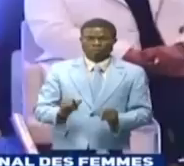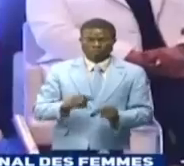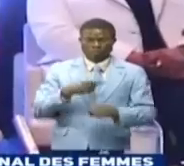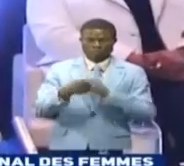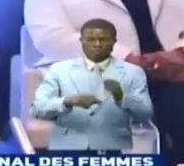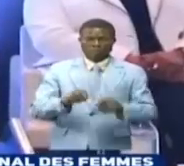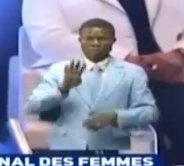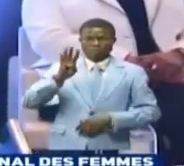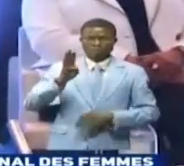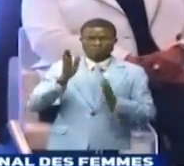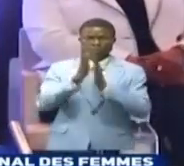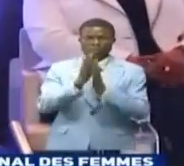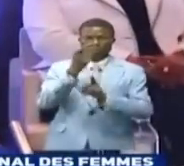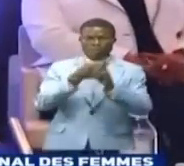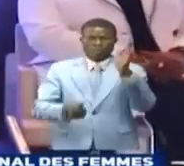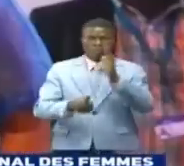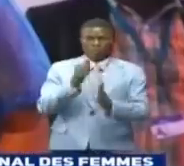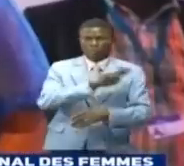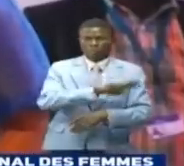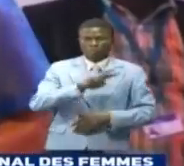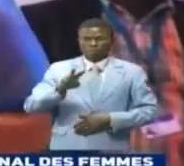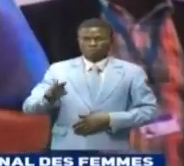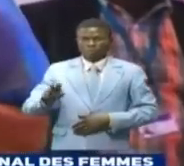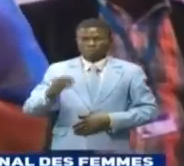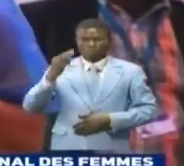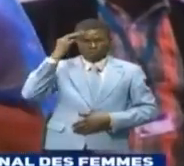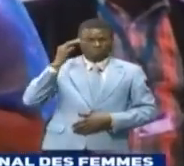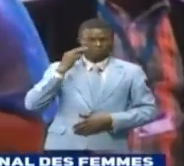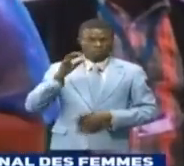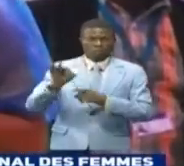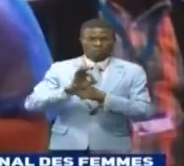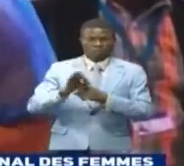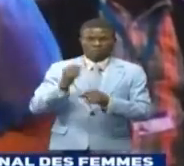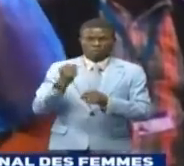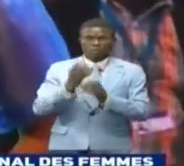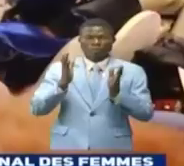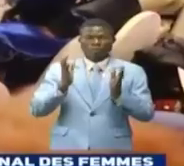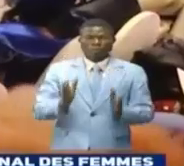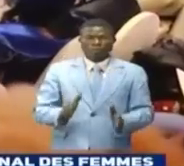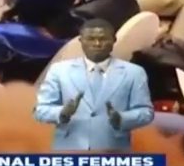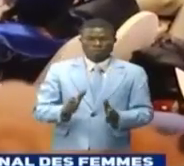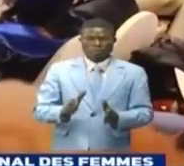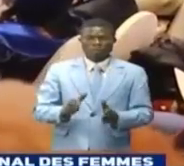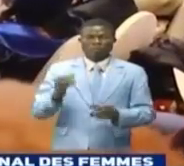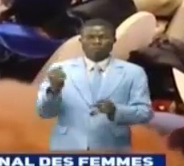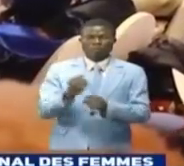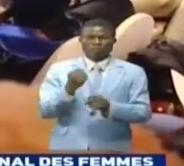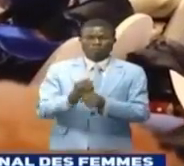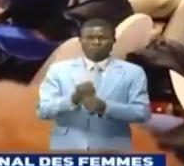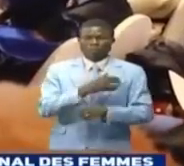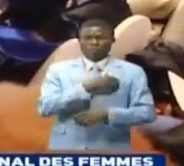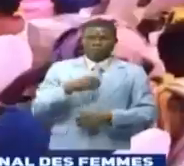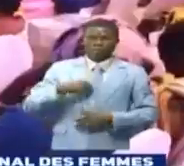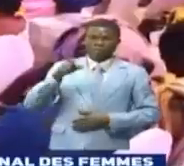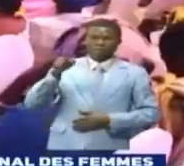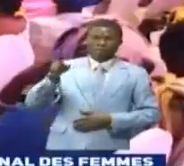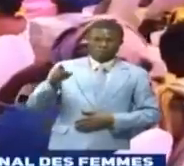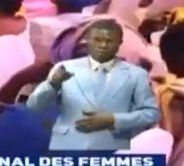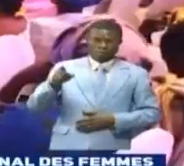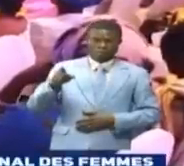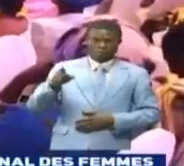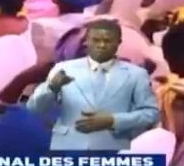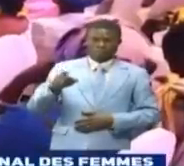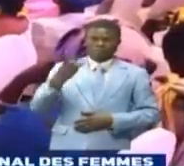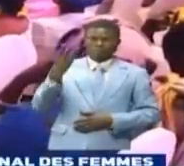jeudi 10 novembre 2022 par la ministre de la formation professionnelle et métier Antoinette Kipoulou.